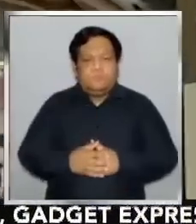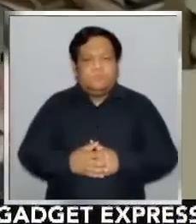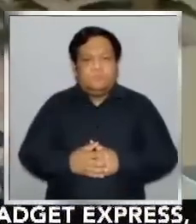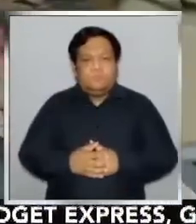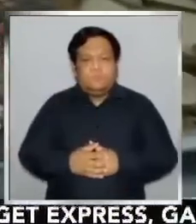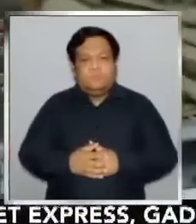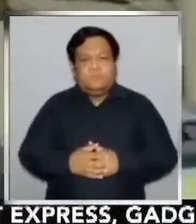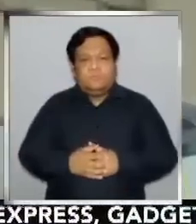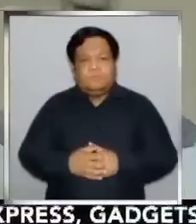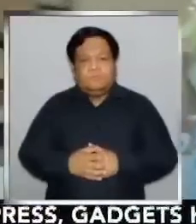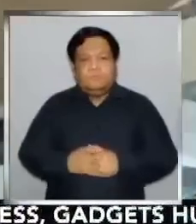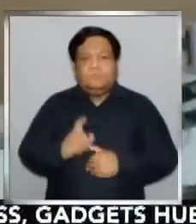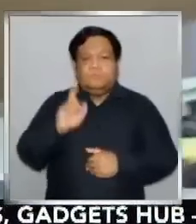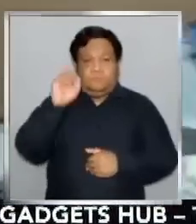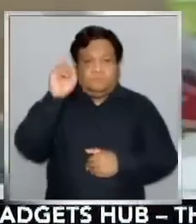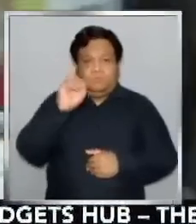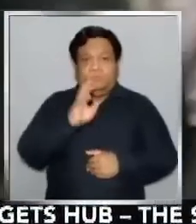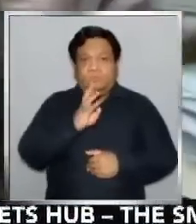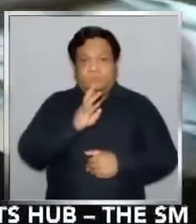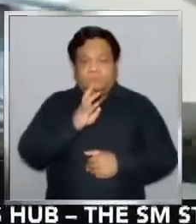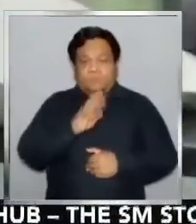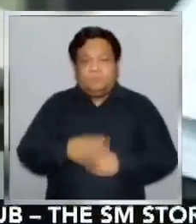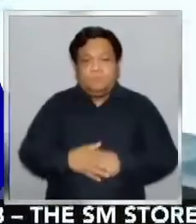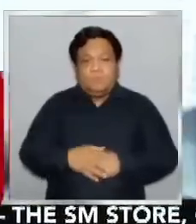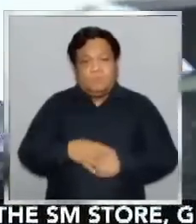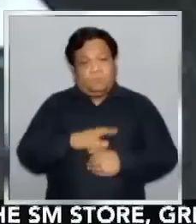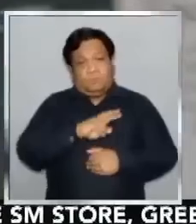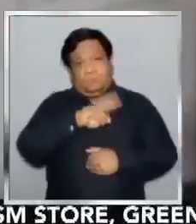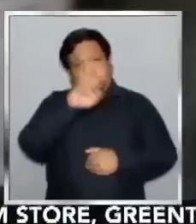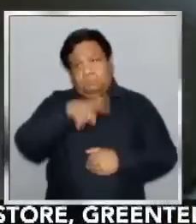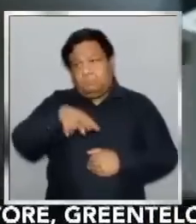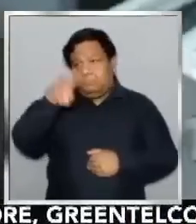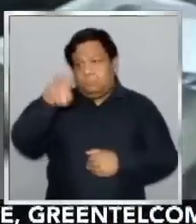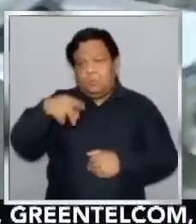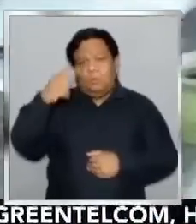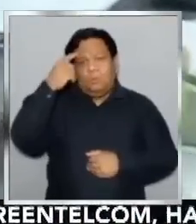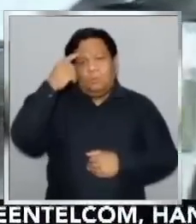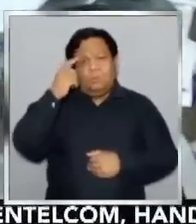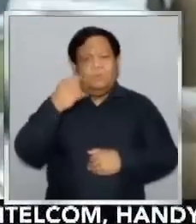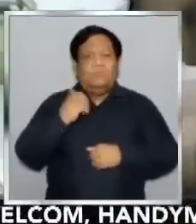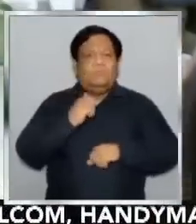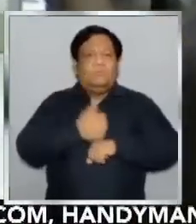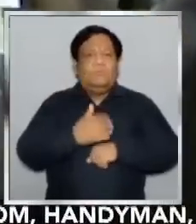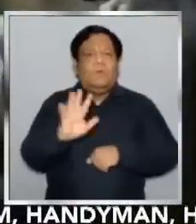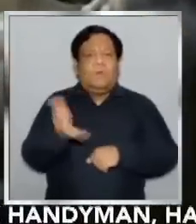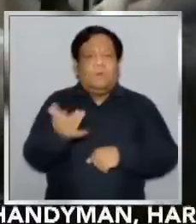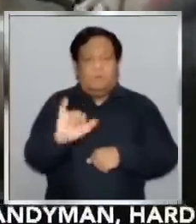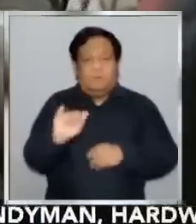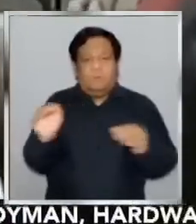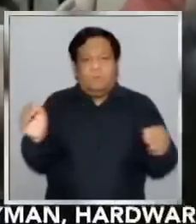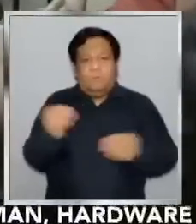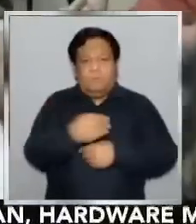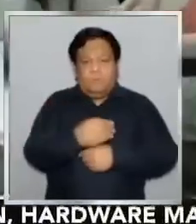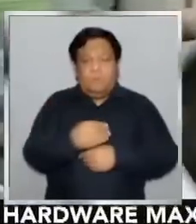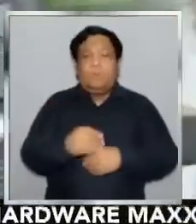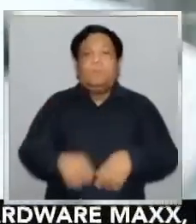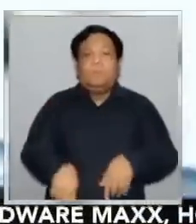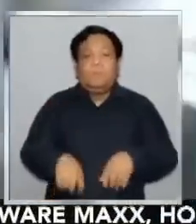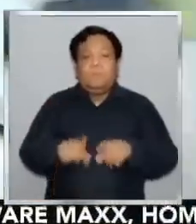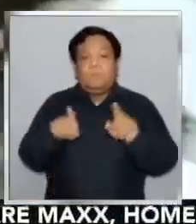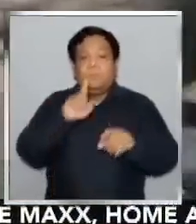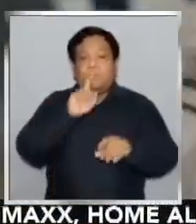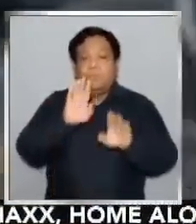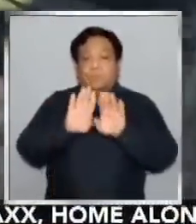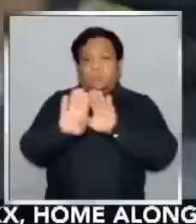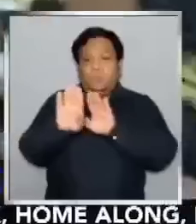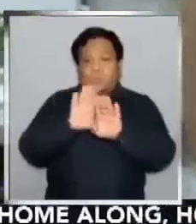na sa unang tingin, akalain lang natin na parang setup lang sa opisina. Pero sa kanilang pintuan,